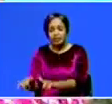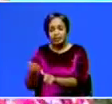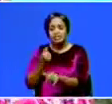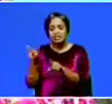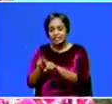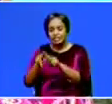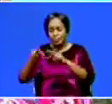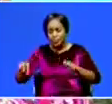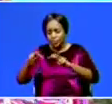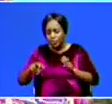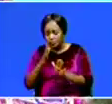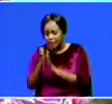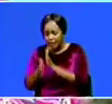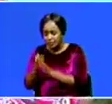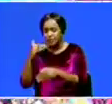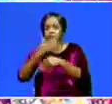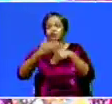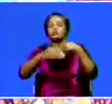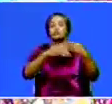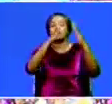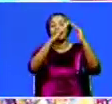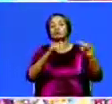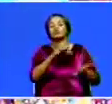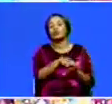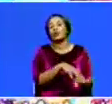akaanza kujenga nyumba polepole, mnaiona hapa nyuma.